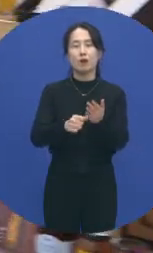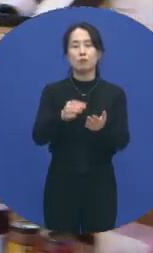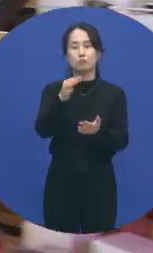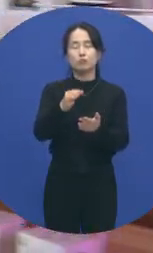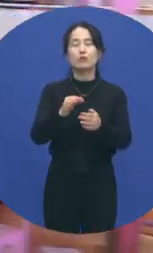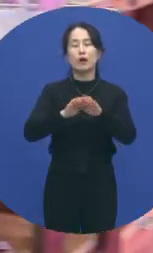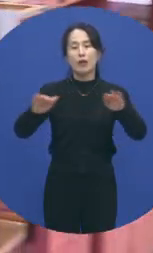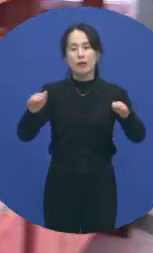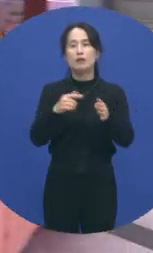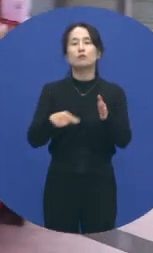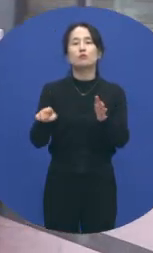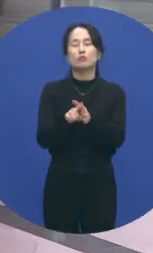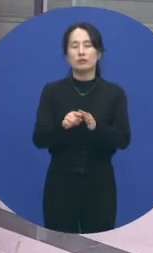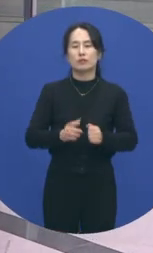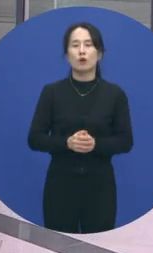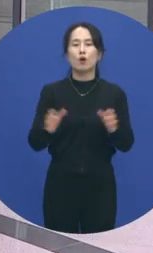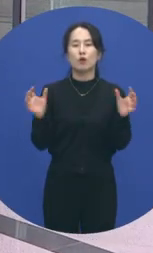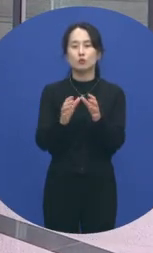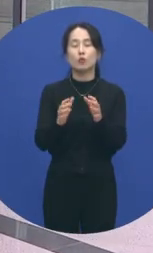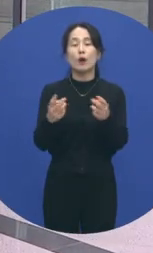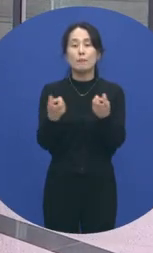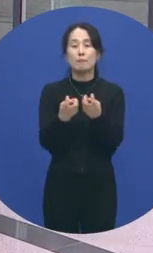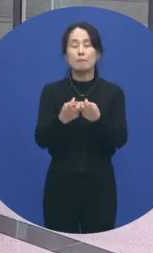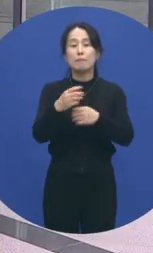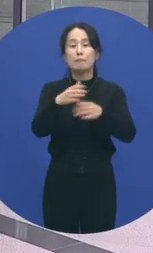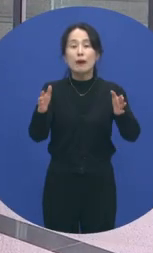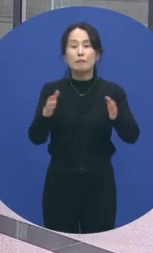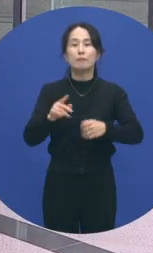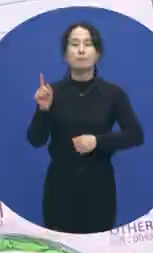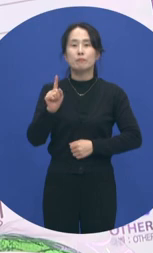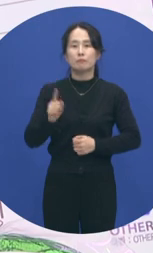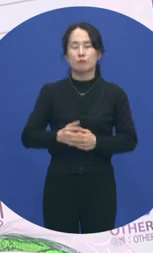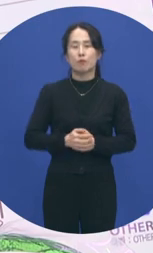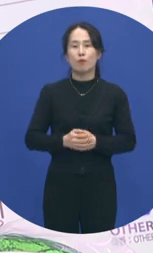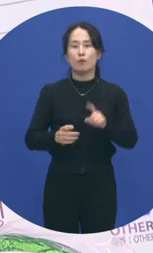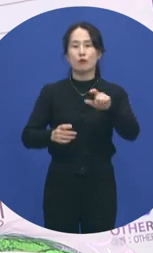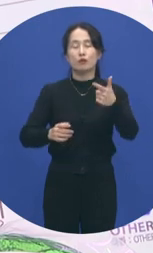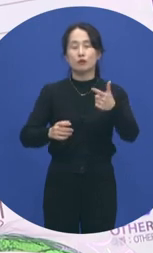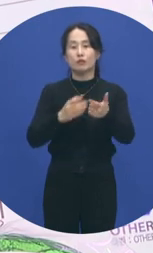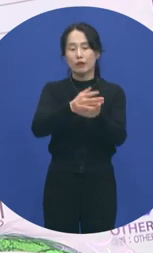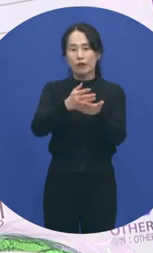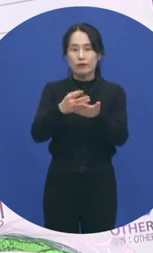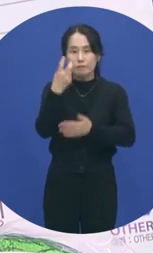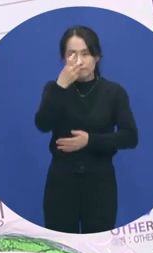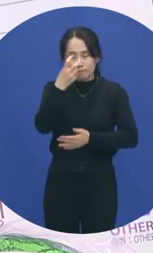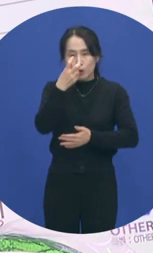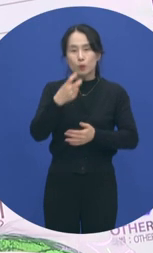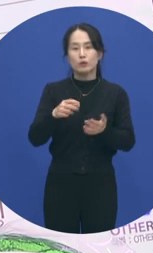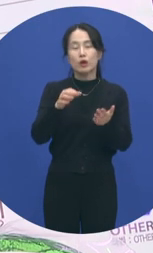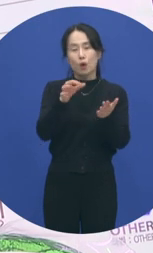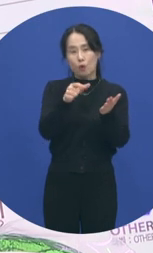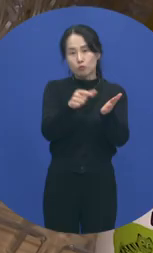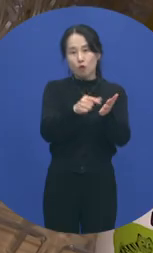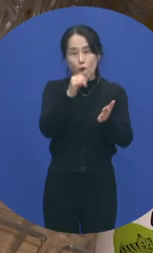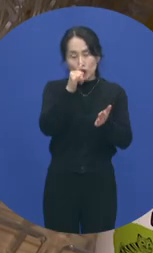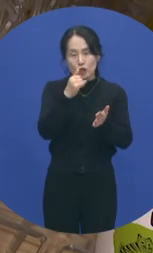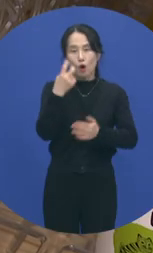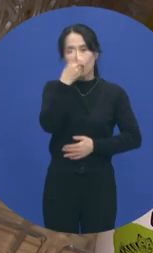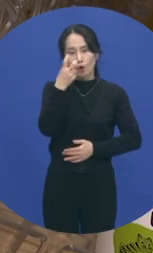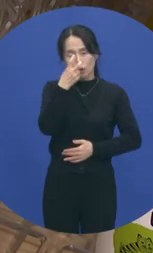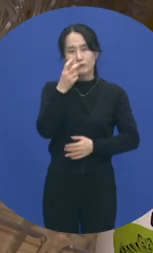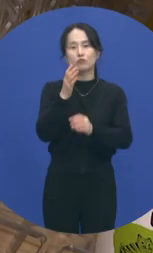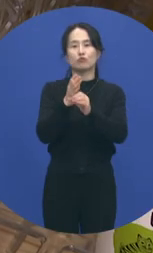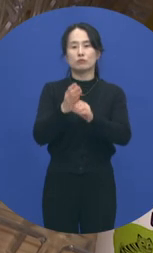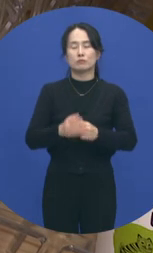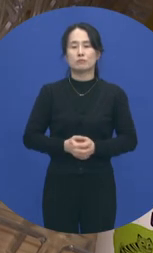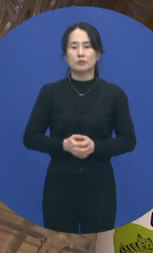물가 안정을 위해 경기도 물가종합대책반이 16대 성수품 물가를 조사하고 가격 표시제 이행 실태 점검 등을